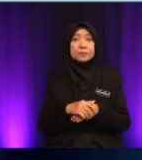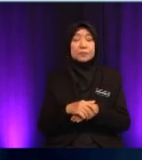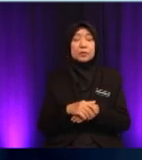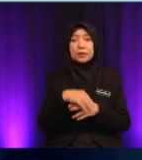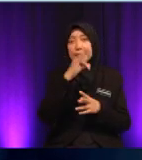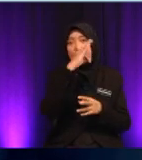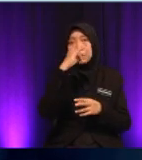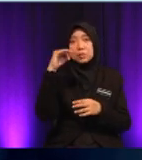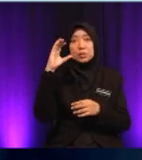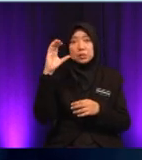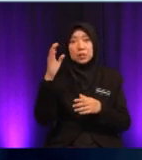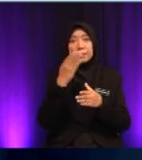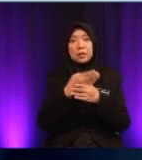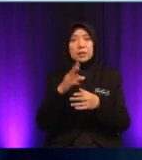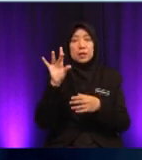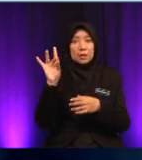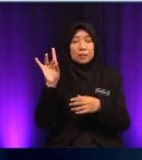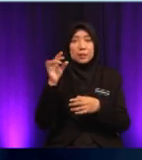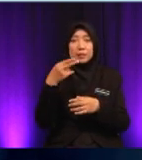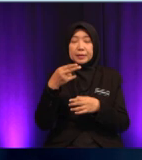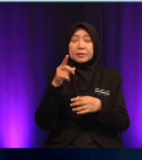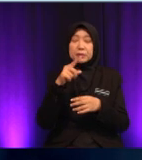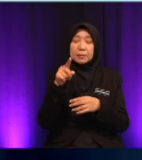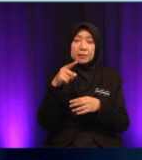lamda I =